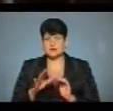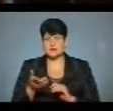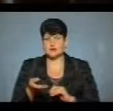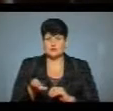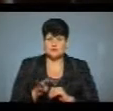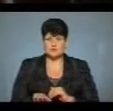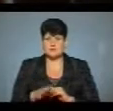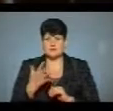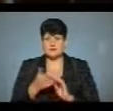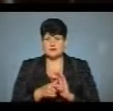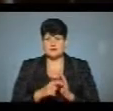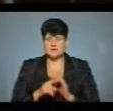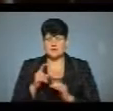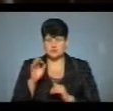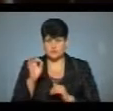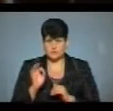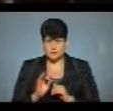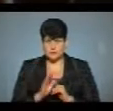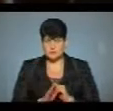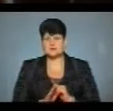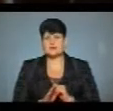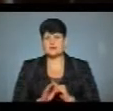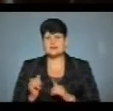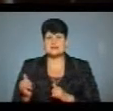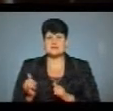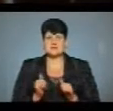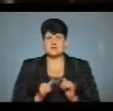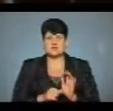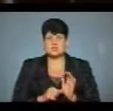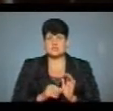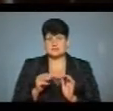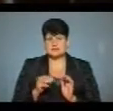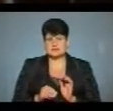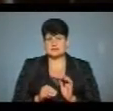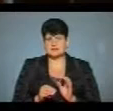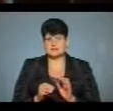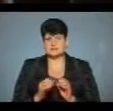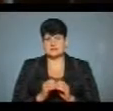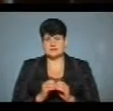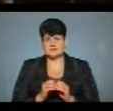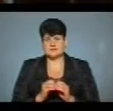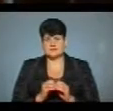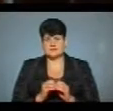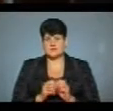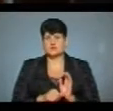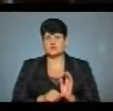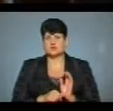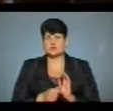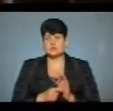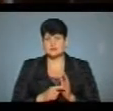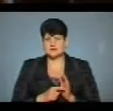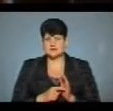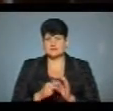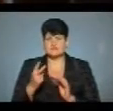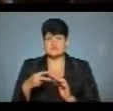5 клас 100% і забезпечені 6 010 примірників. підручників. Шостий клас –